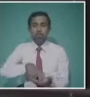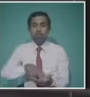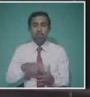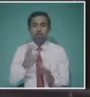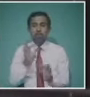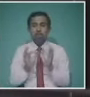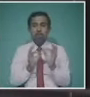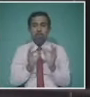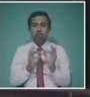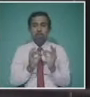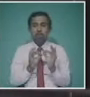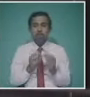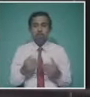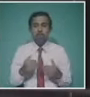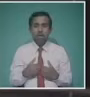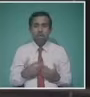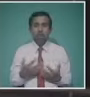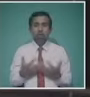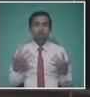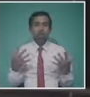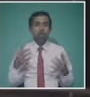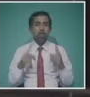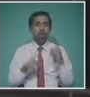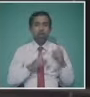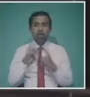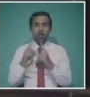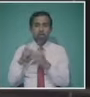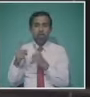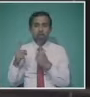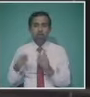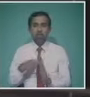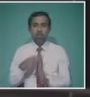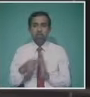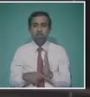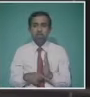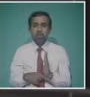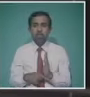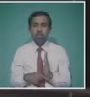කතාව අද මහා ආන්දෝලනයක් කළා මේ රටේ